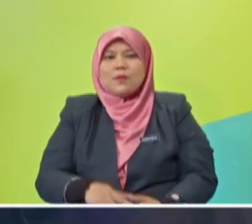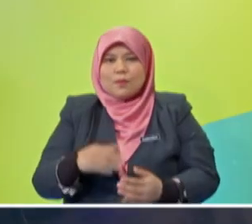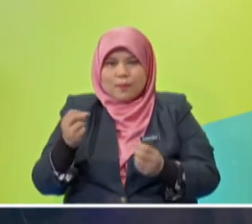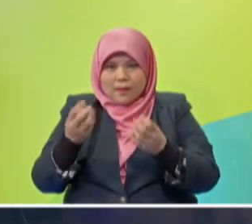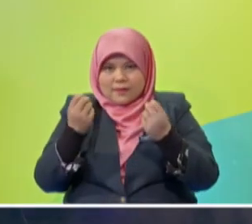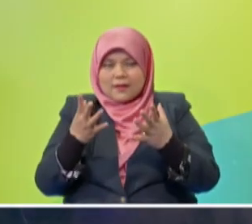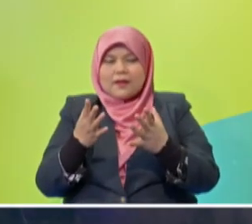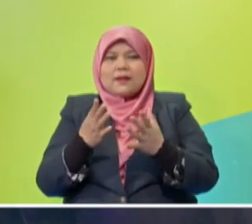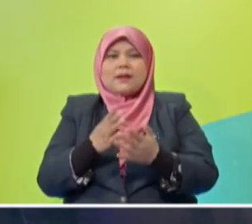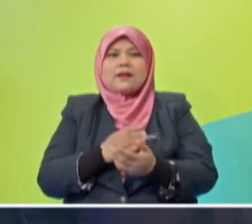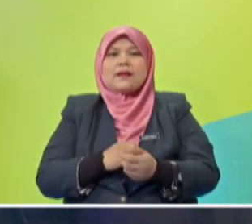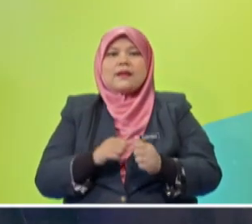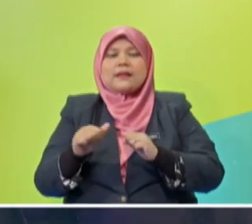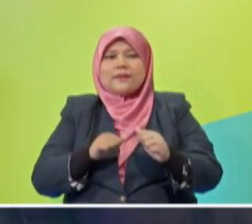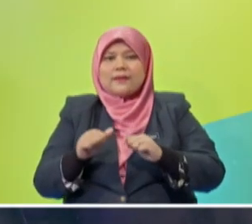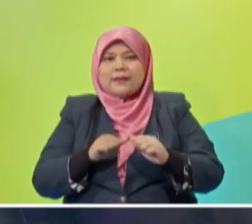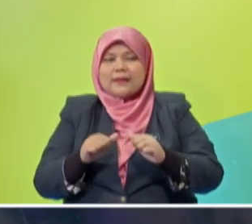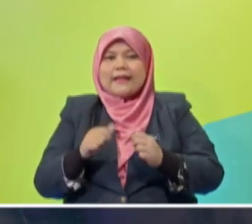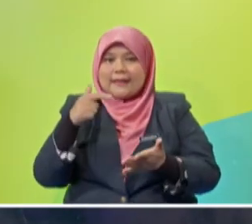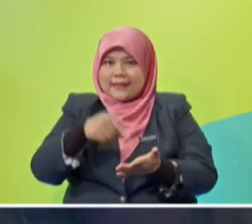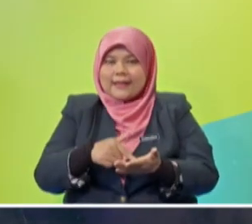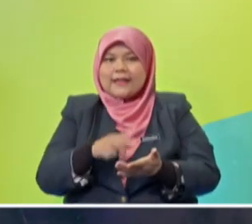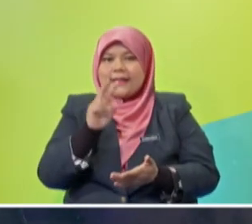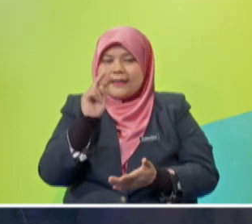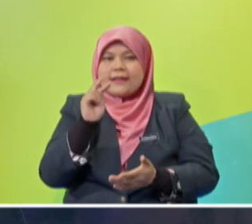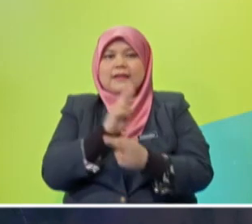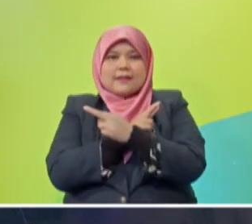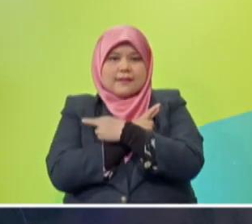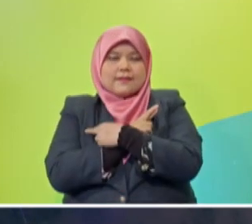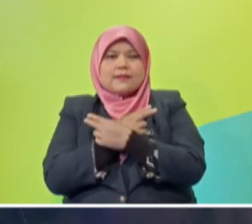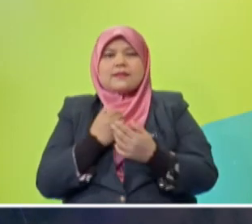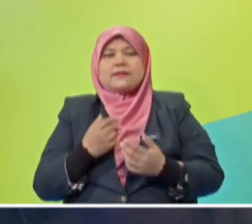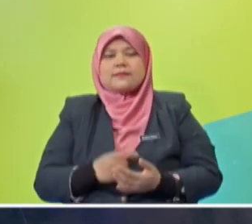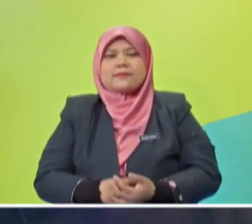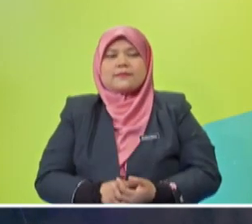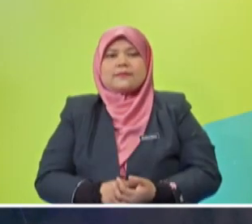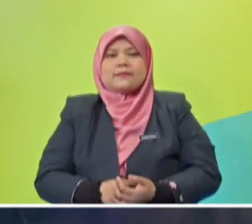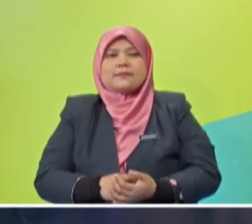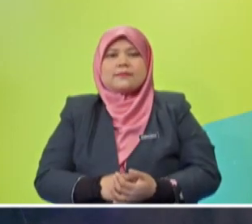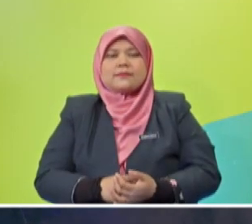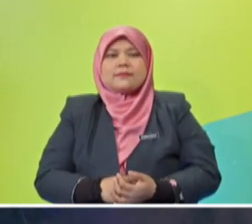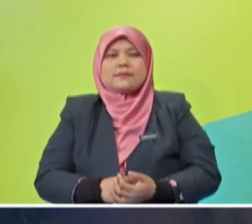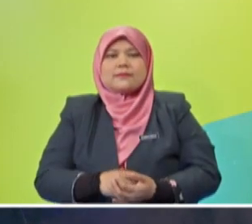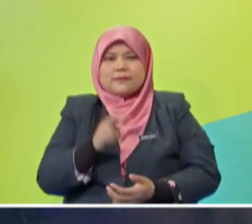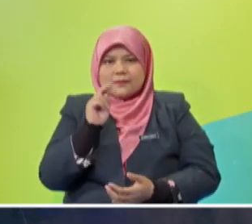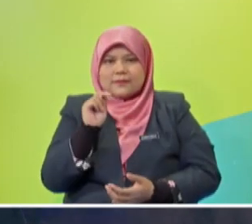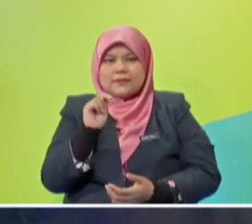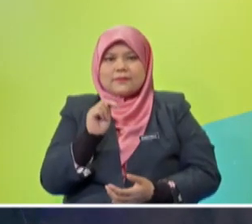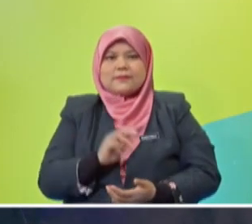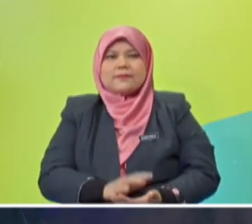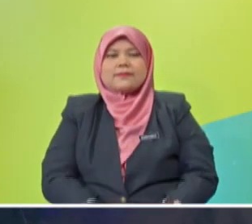boleh teruskan dengan aktiviti sunyi. Tapi sekarang ni kita berhenti berehat seketika. Boleh. Teruskan bersama kami tentunya dalam Didik TV KPM. Jangan ke